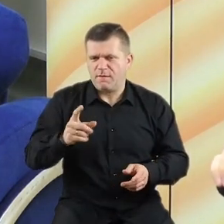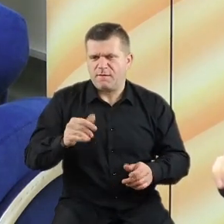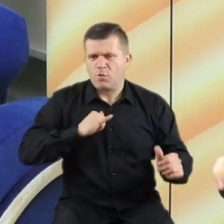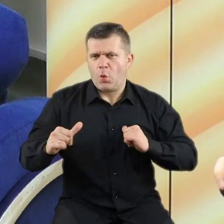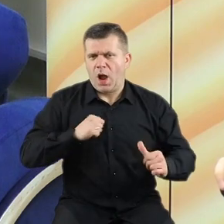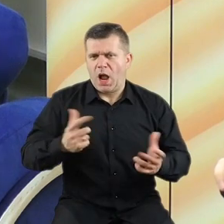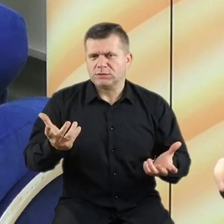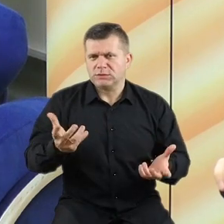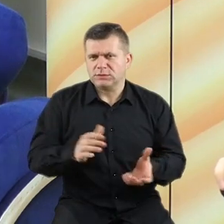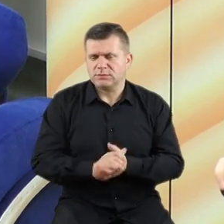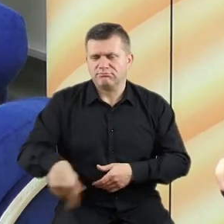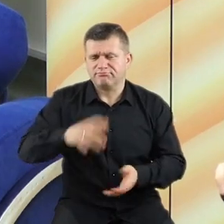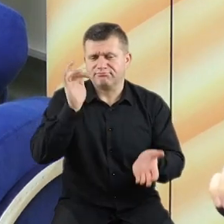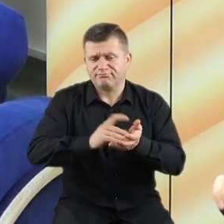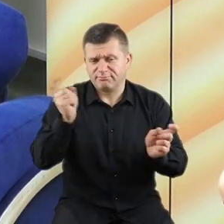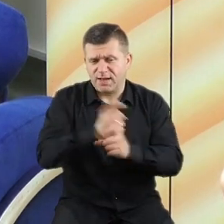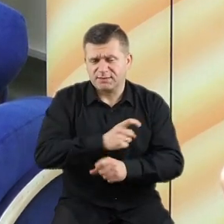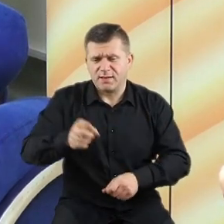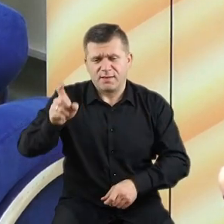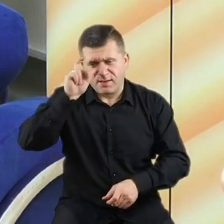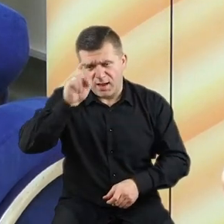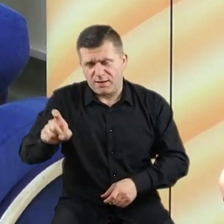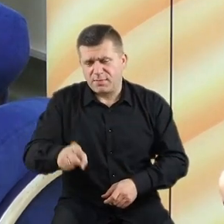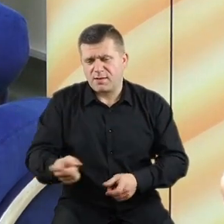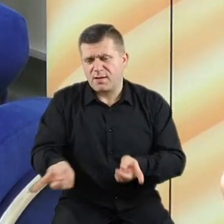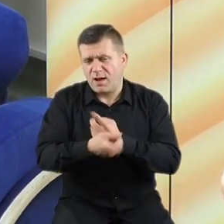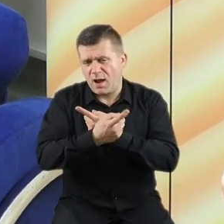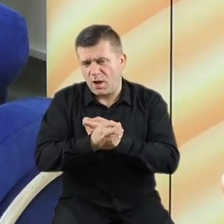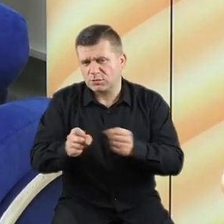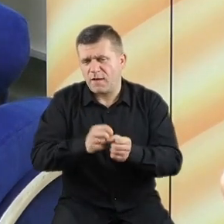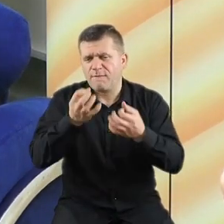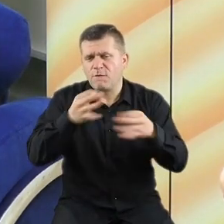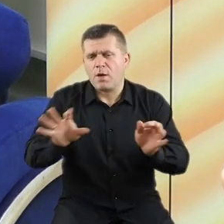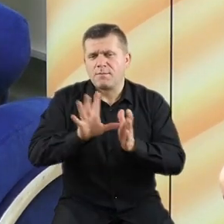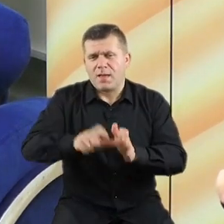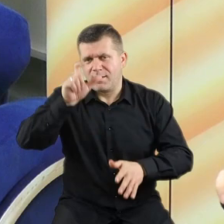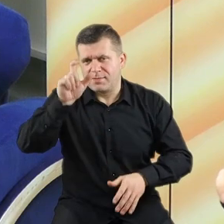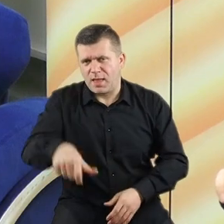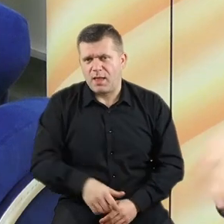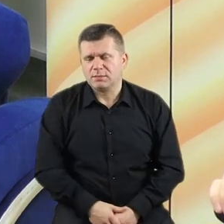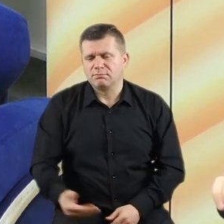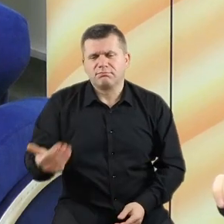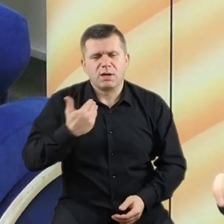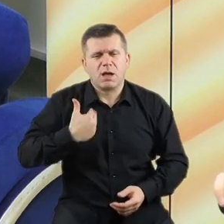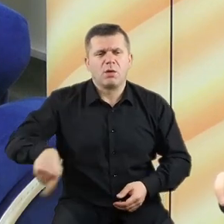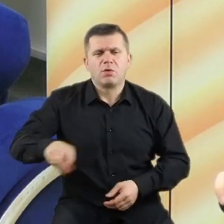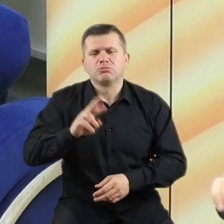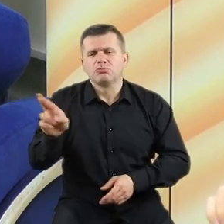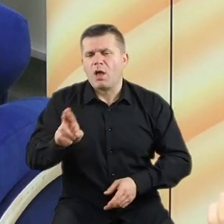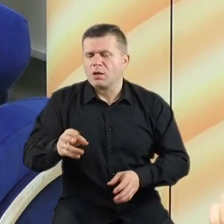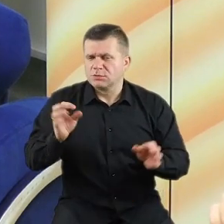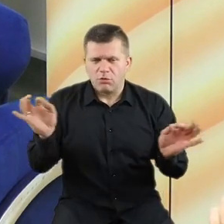no w krajach germańskich, czyli w Niemczech i w Austrii i także w Wolnym Mieście Gdańsku, działy się rzeczy potworne wobec